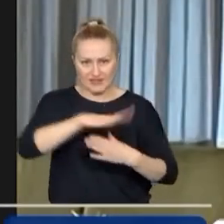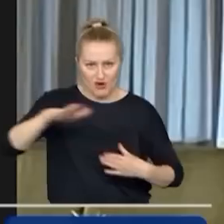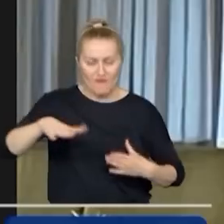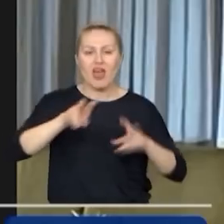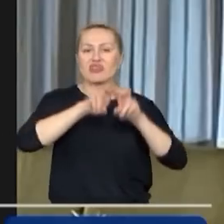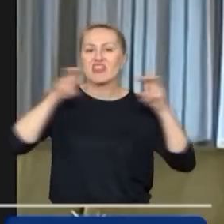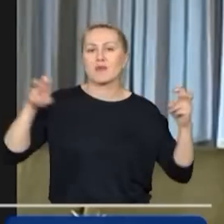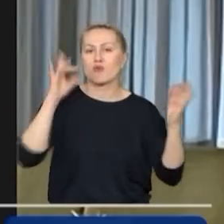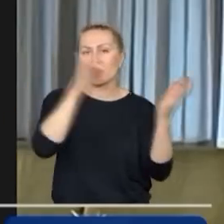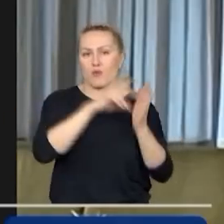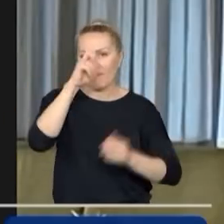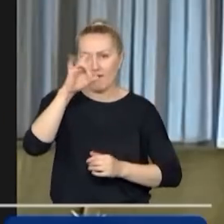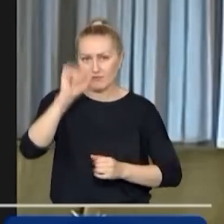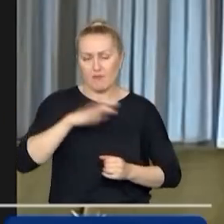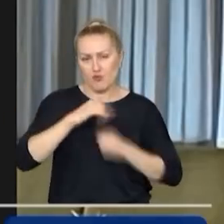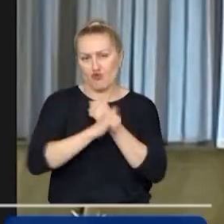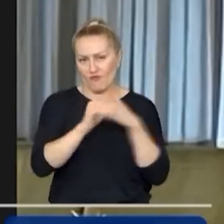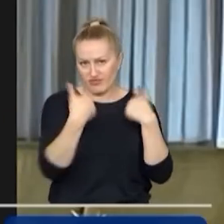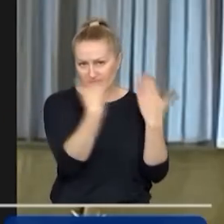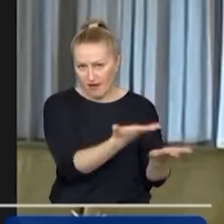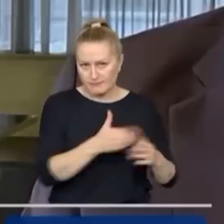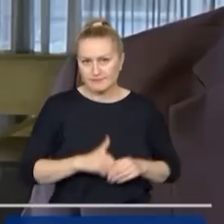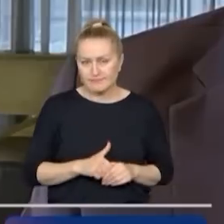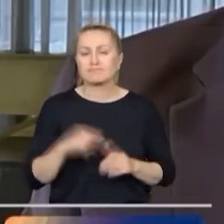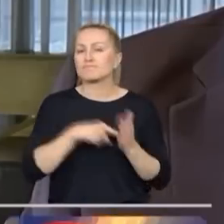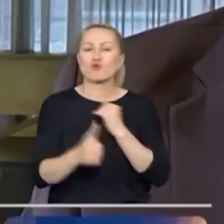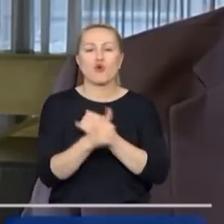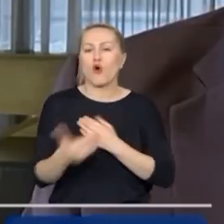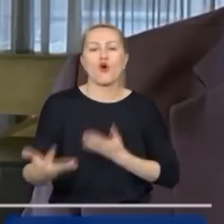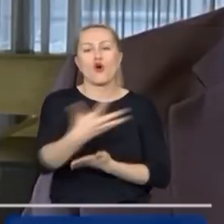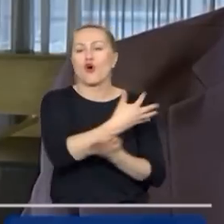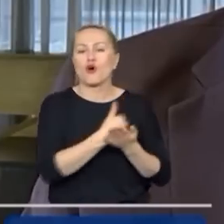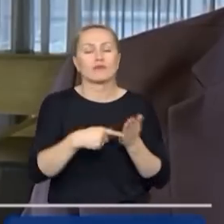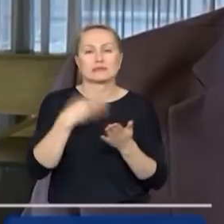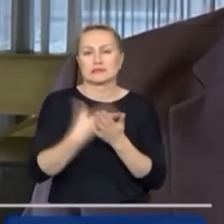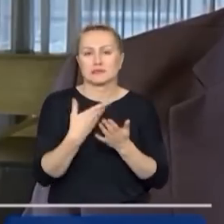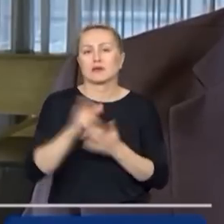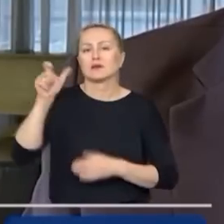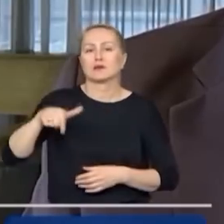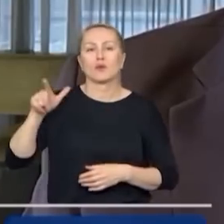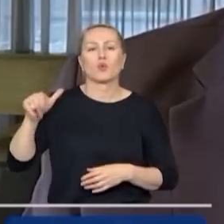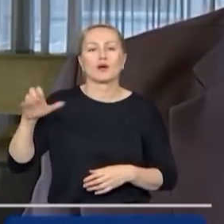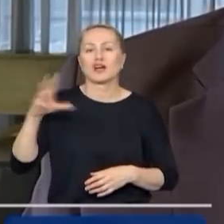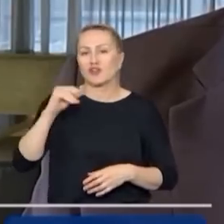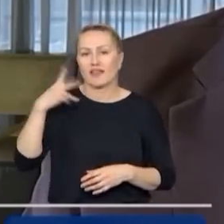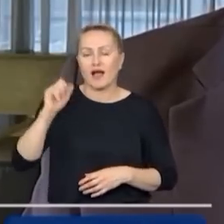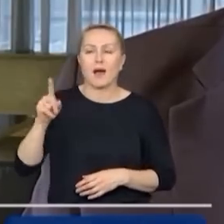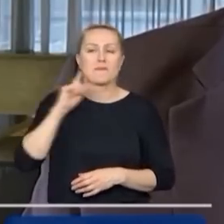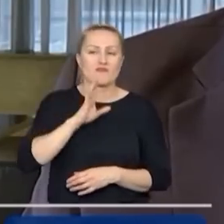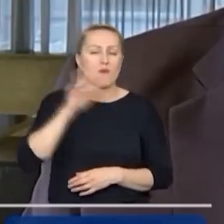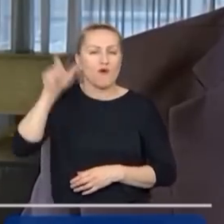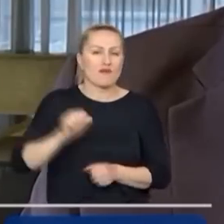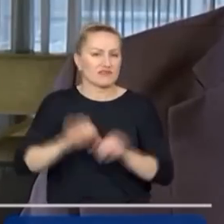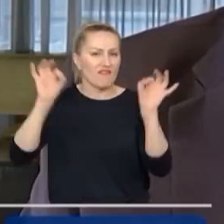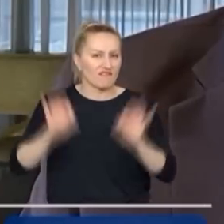w Hadze. Związane te dowody w związku z tym, że Łukaszenka jest podejrzany w popełnieniu zbrodni